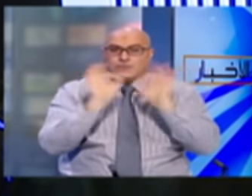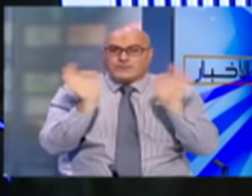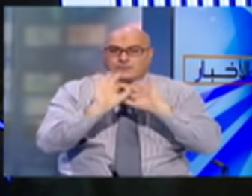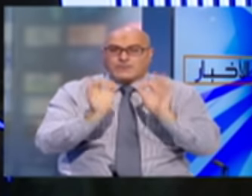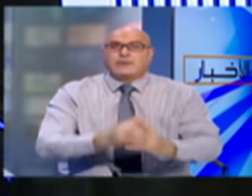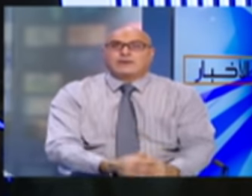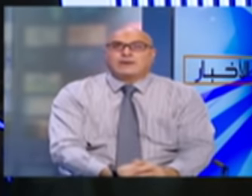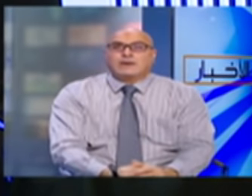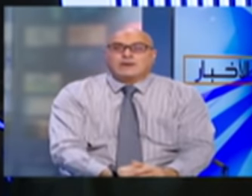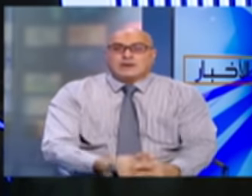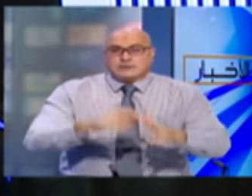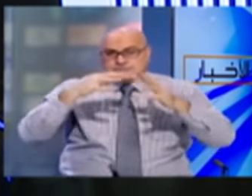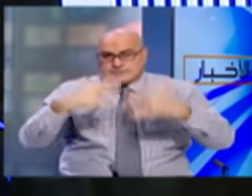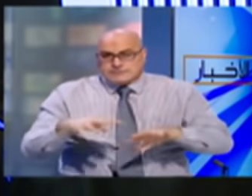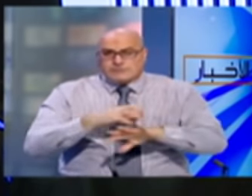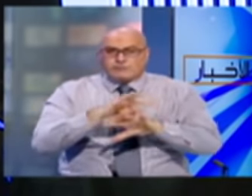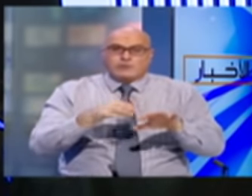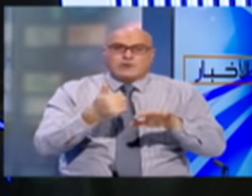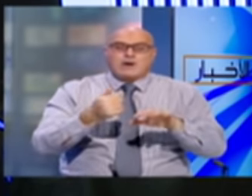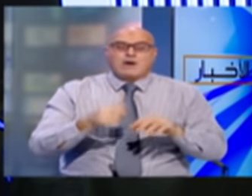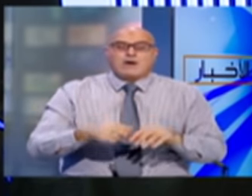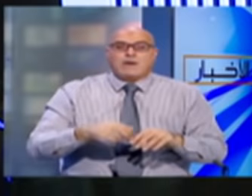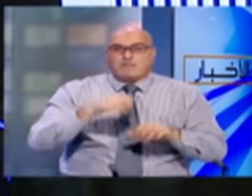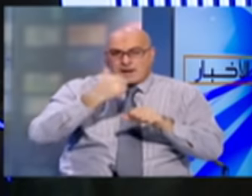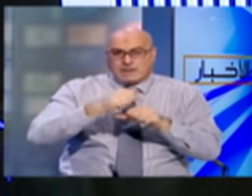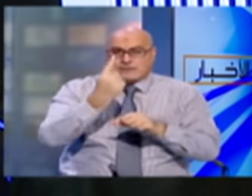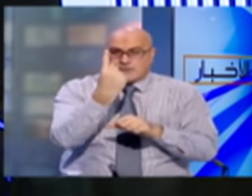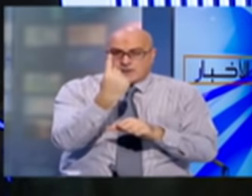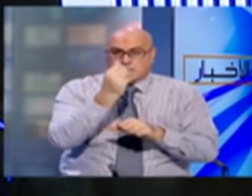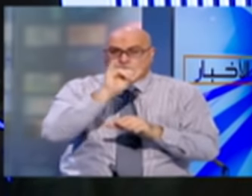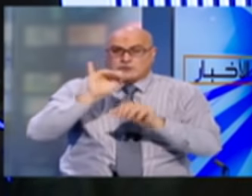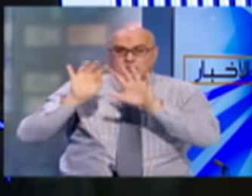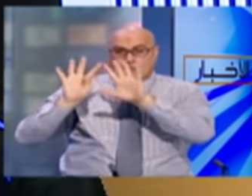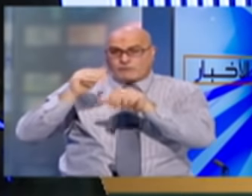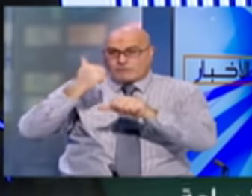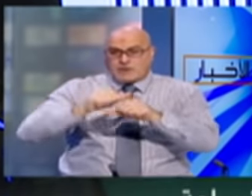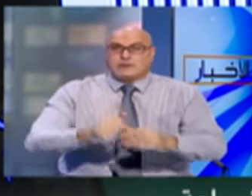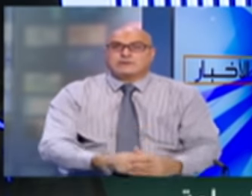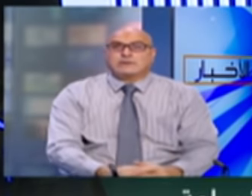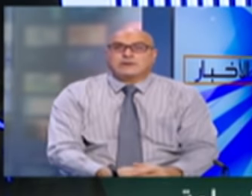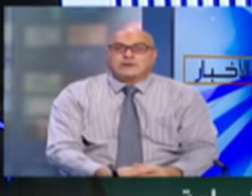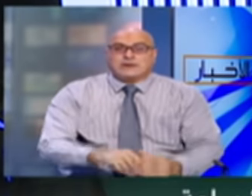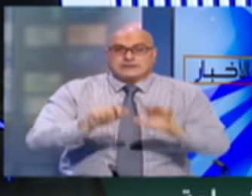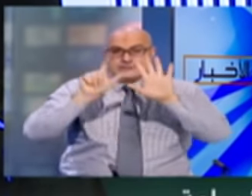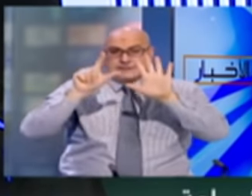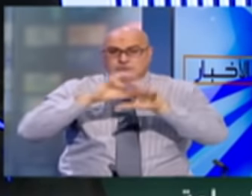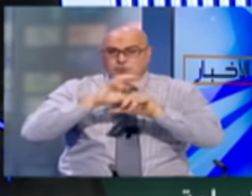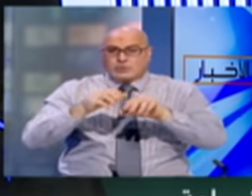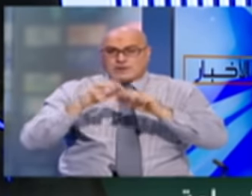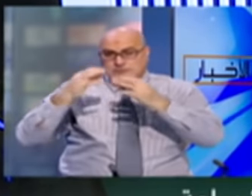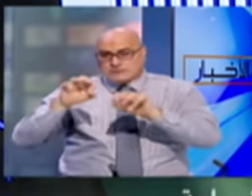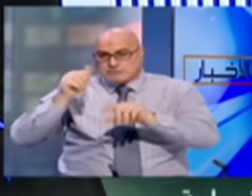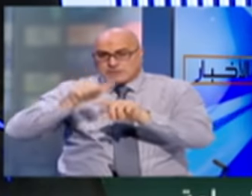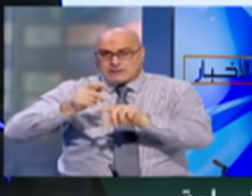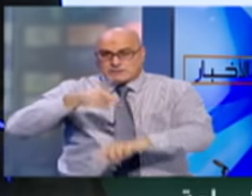أي حالة خلال 24 ساعة الماضية، 19 ولاية سجلت ما بين حالة 9 حالات وسبع ولايات سجلت 10 حالات